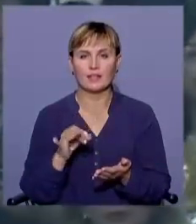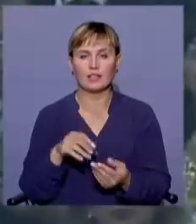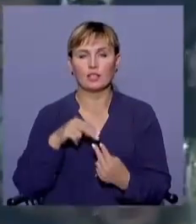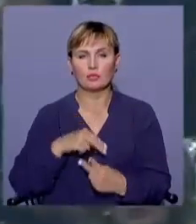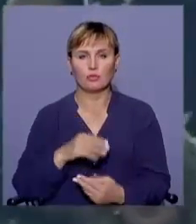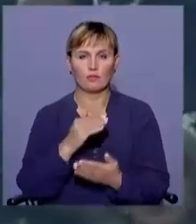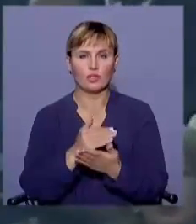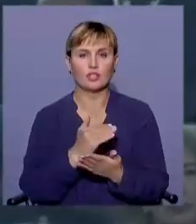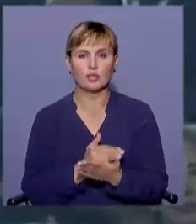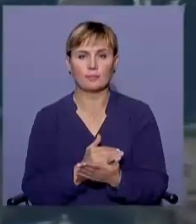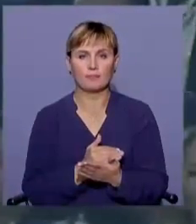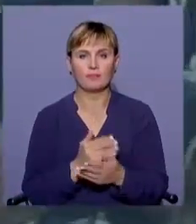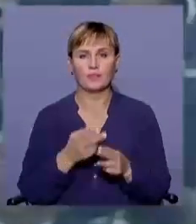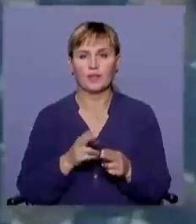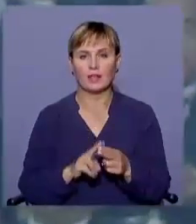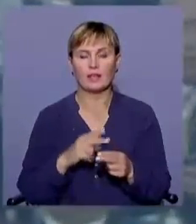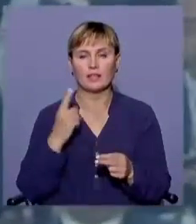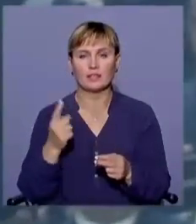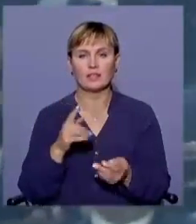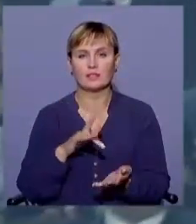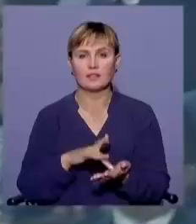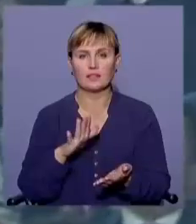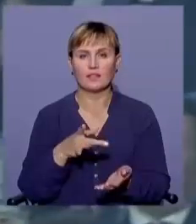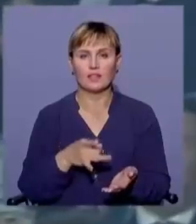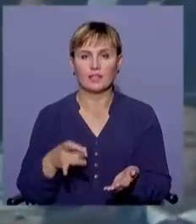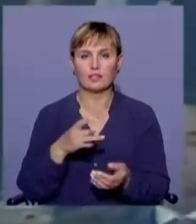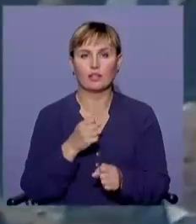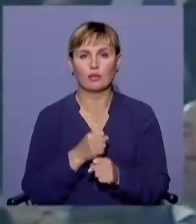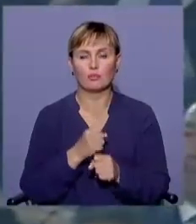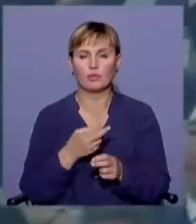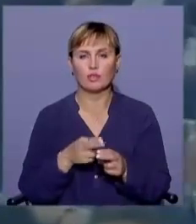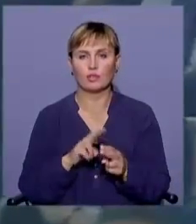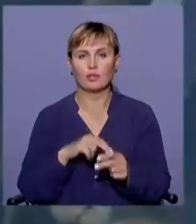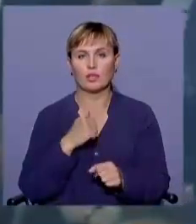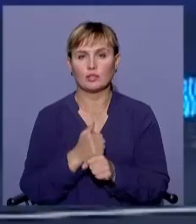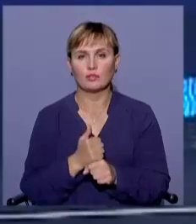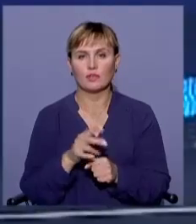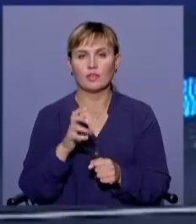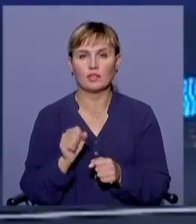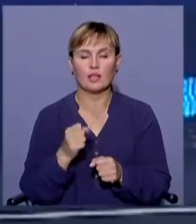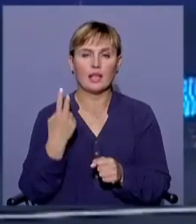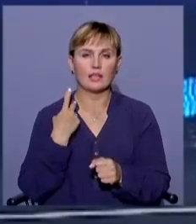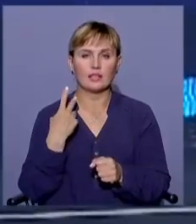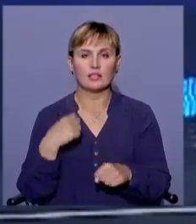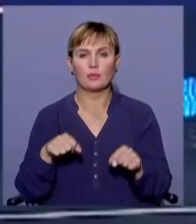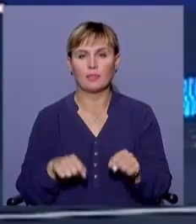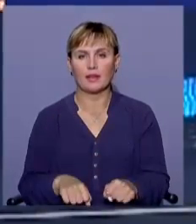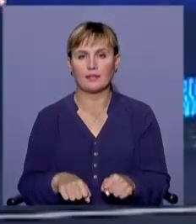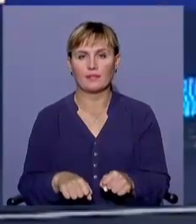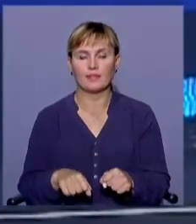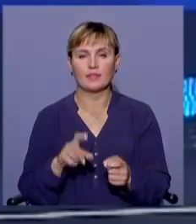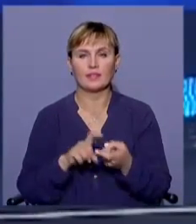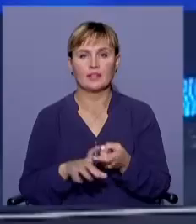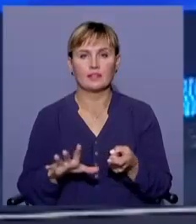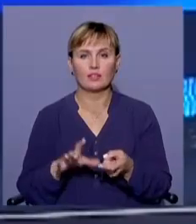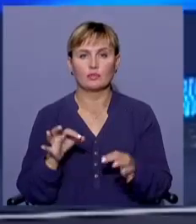трудовые режимы. Это единственный центр в регионе, работа которого основана на английском праве.